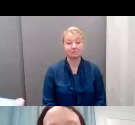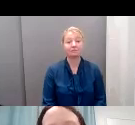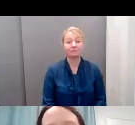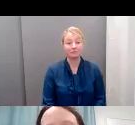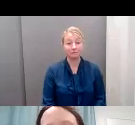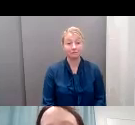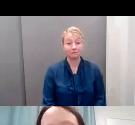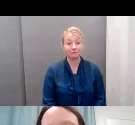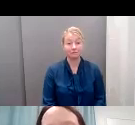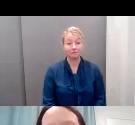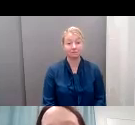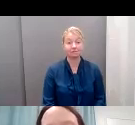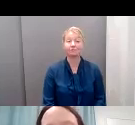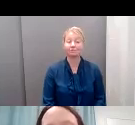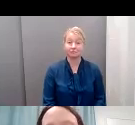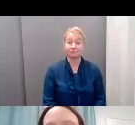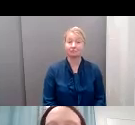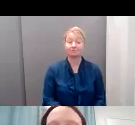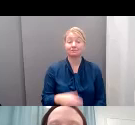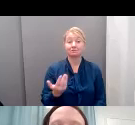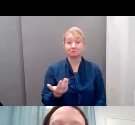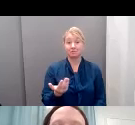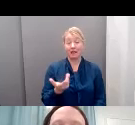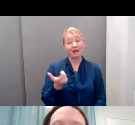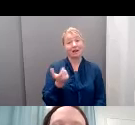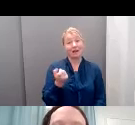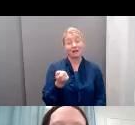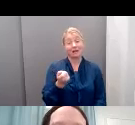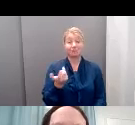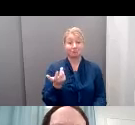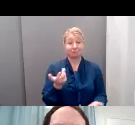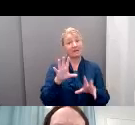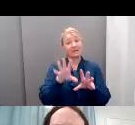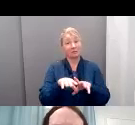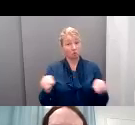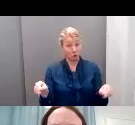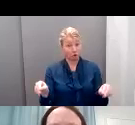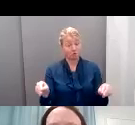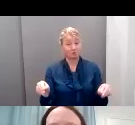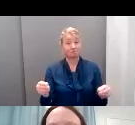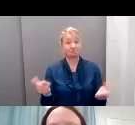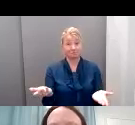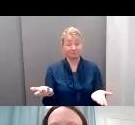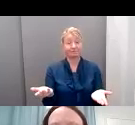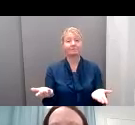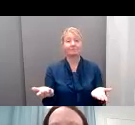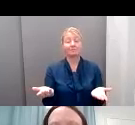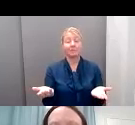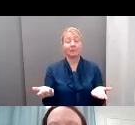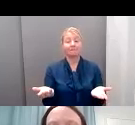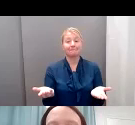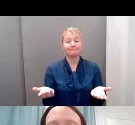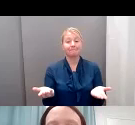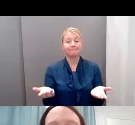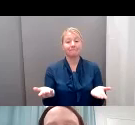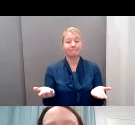Lite kort om resultaten ifrån vår kartläggning. Så